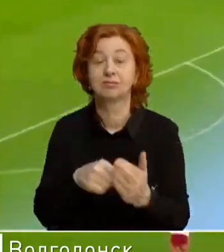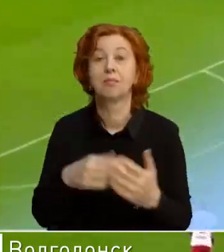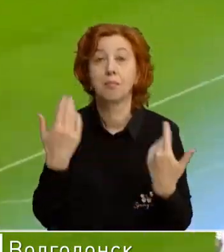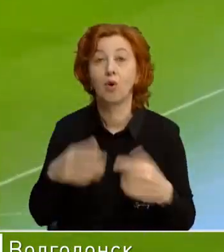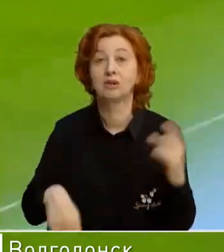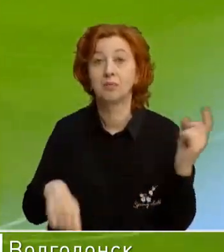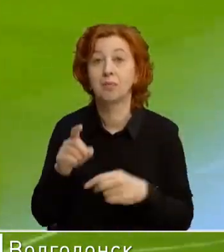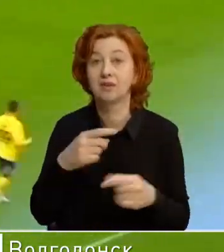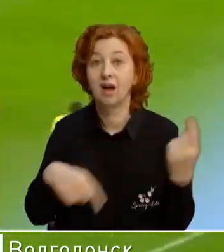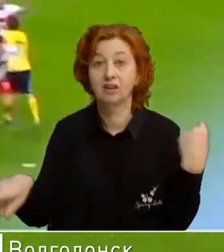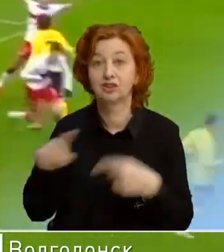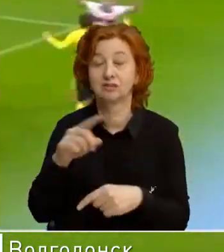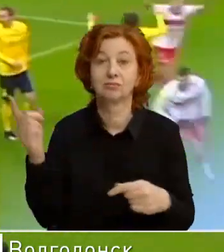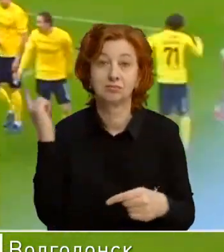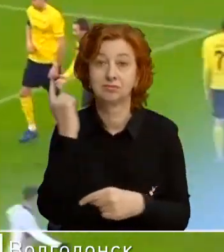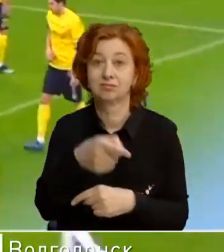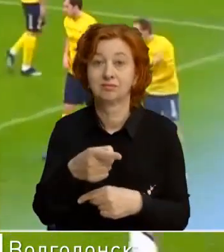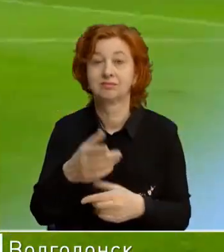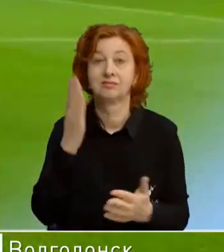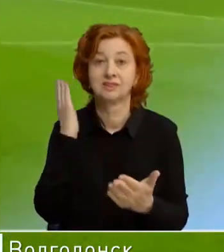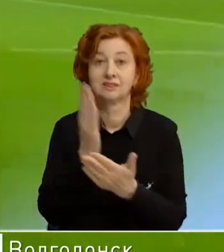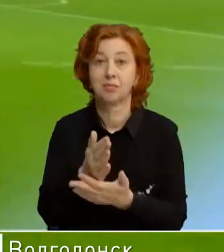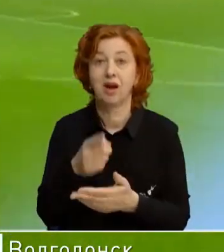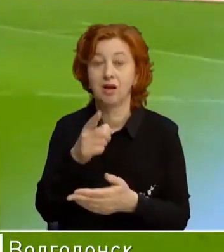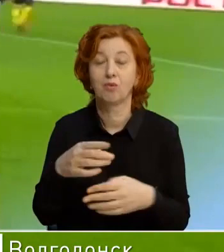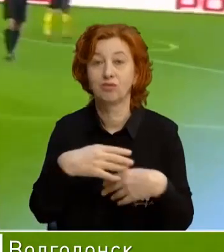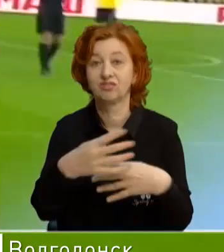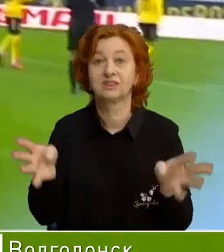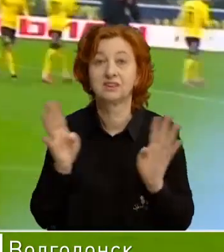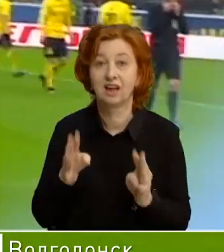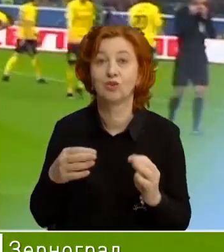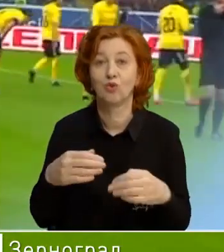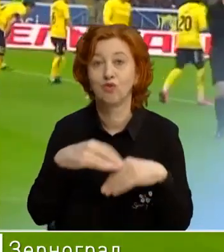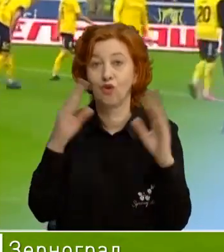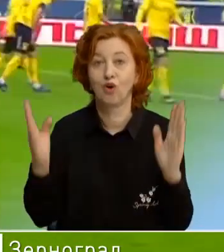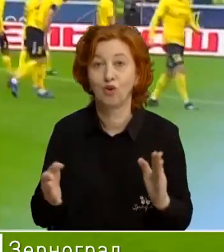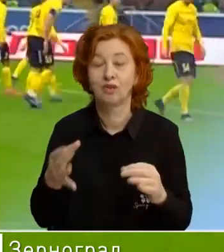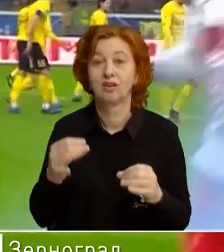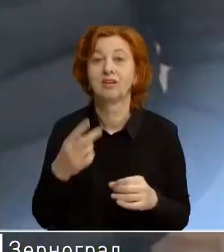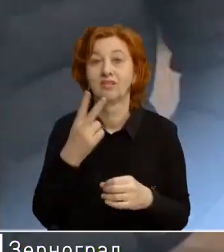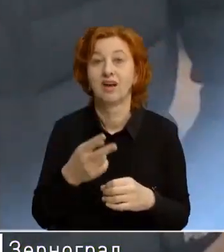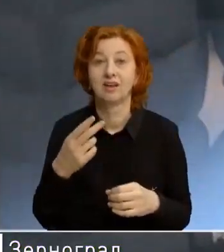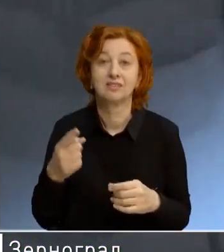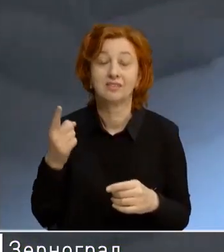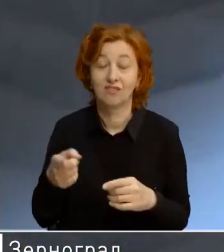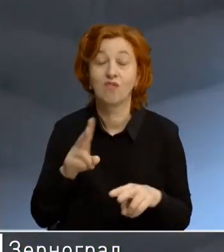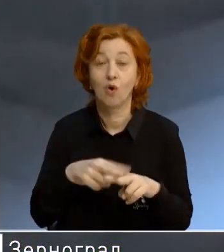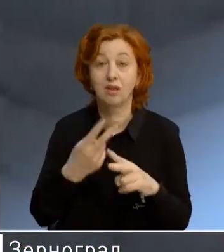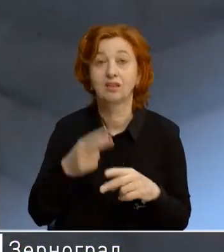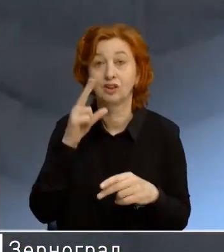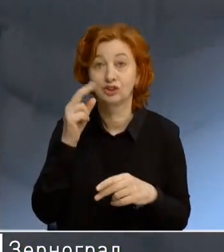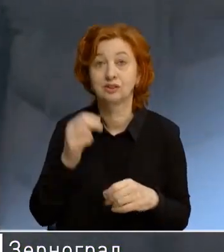подачи промеса со стандарта и головой буквально вбил мяч в сетку хозяйских ворот. 2-3. Именно эти цифры на